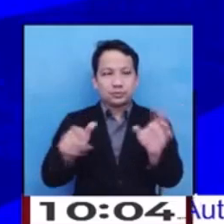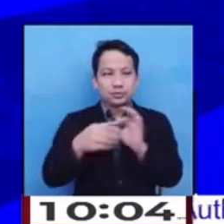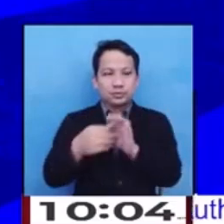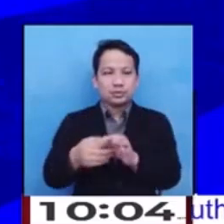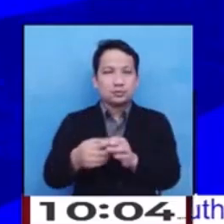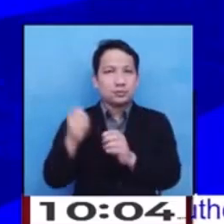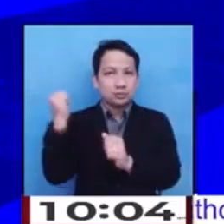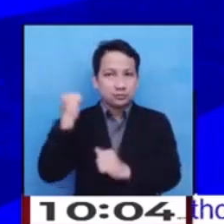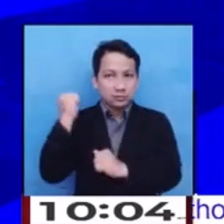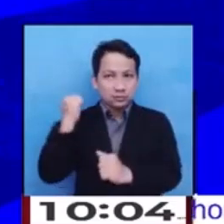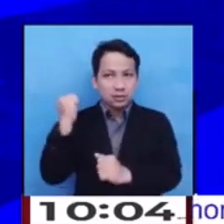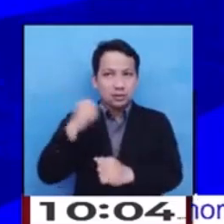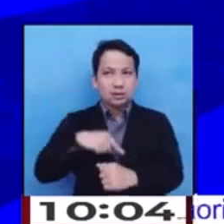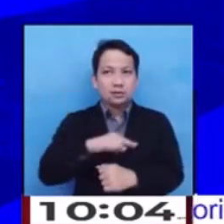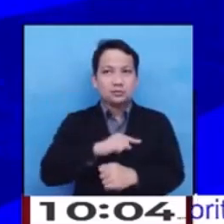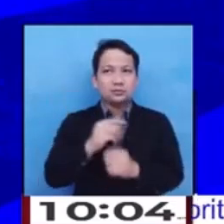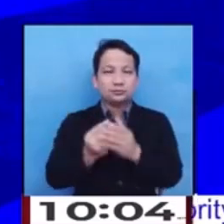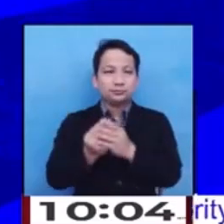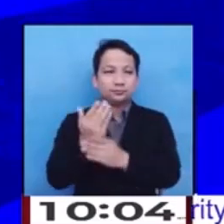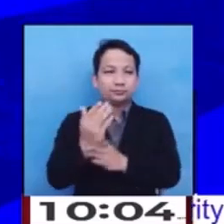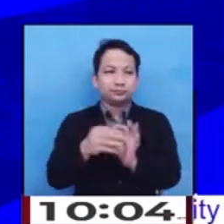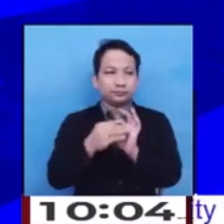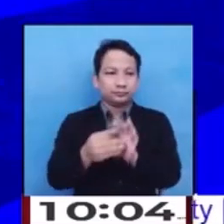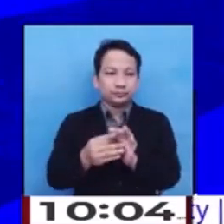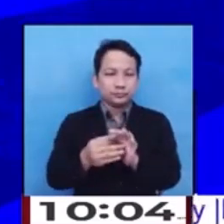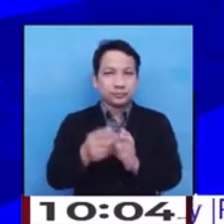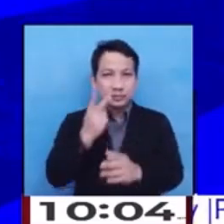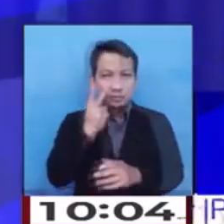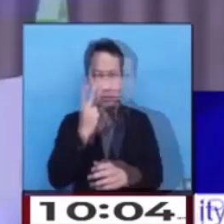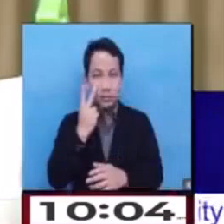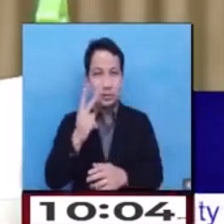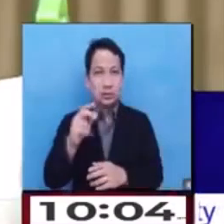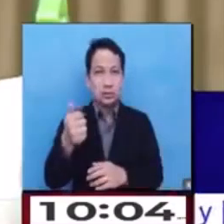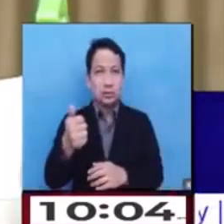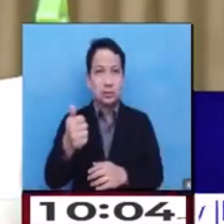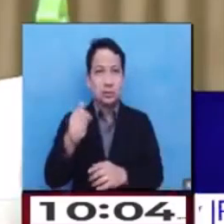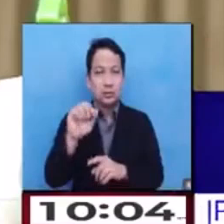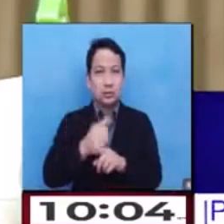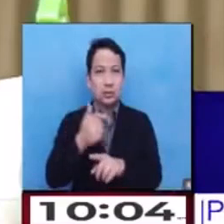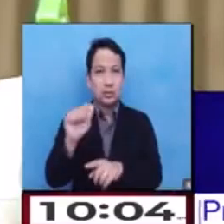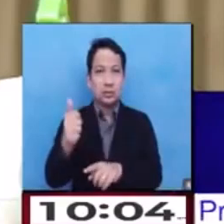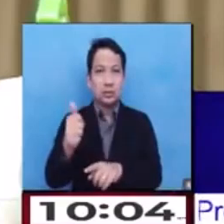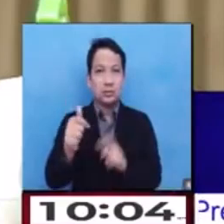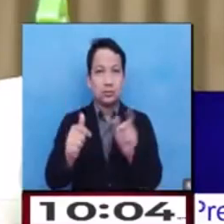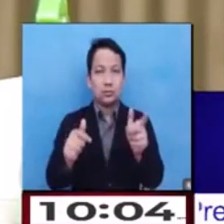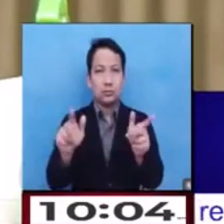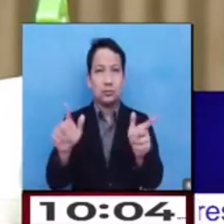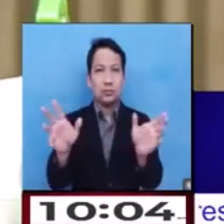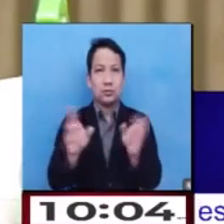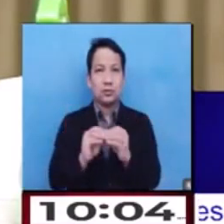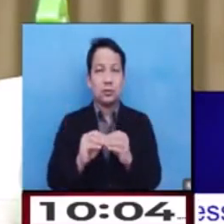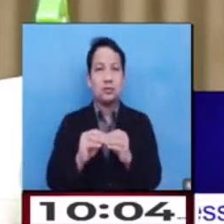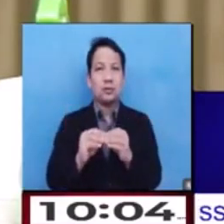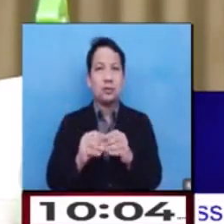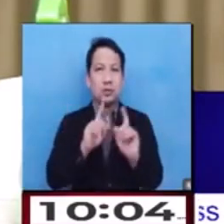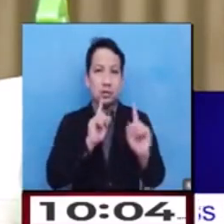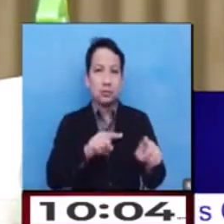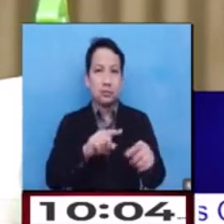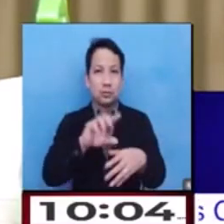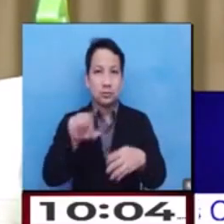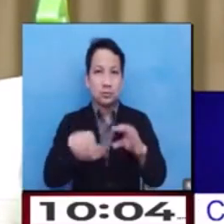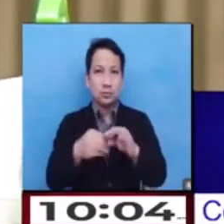naman namin ang ating muling pagkikita sa 10 ng Agosto 2023 para sa pag-uulat ng estado ng